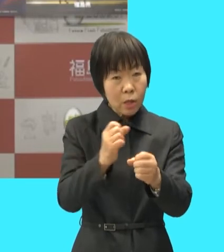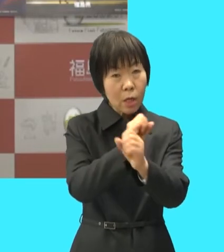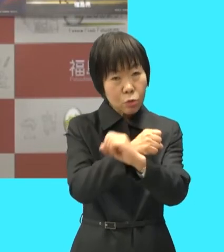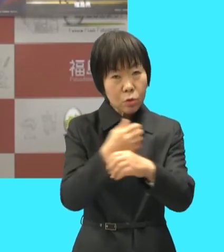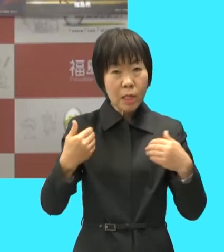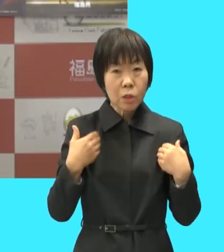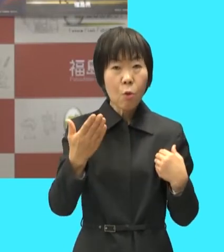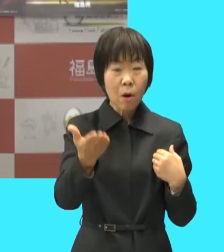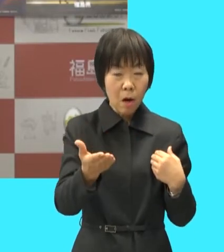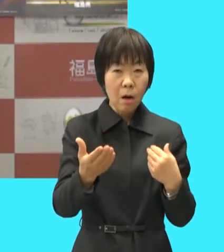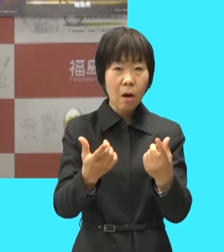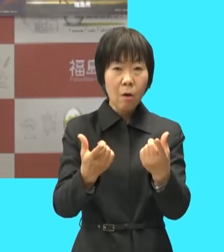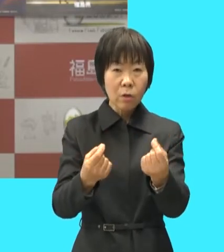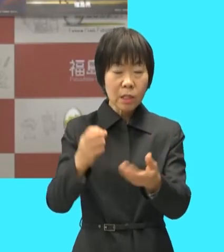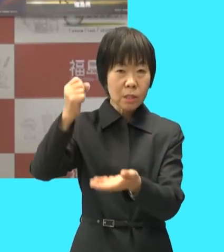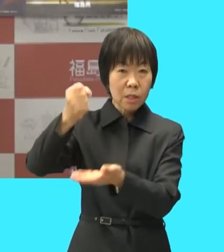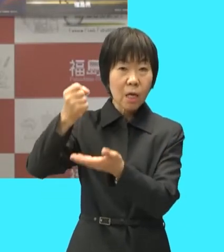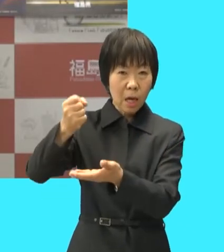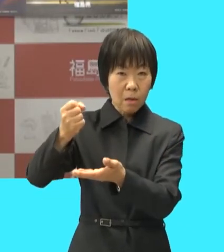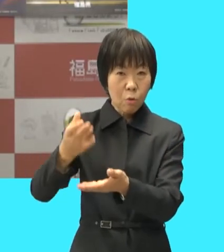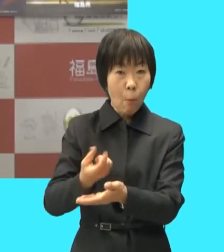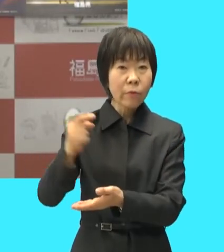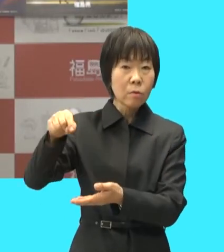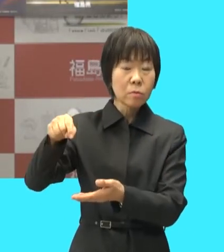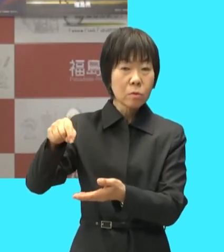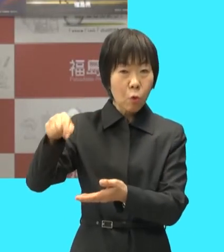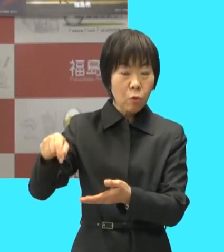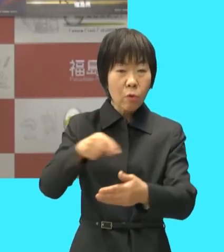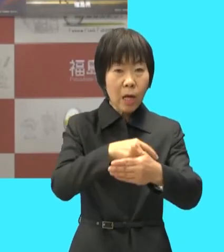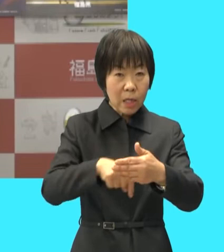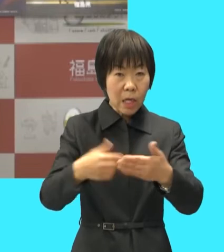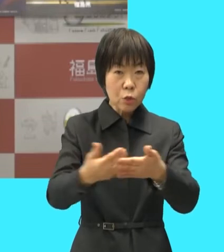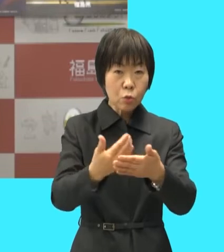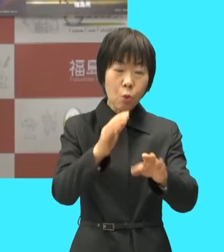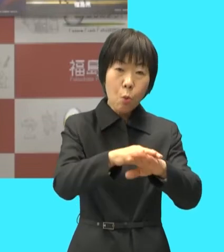か、同じ税源を仮に持っていても、その仕事の仕方